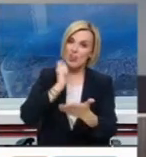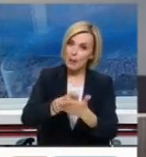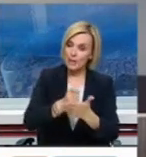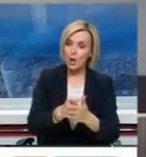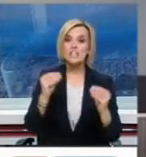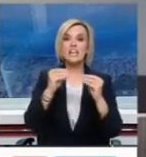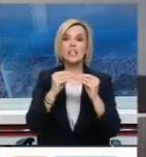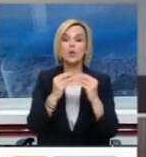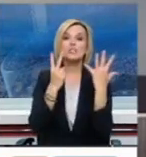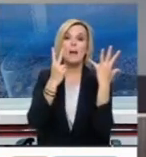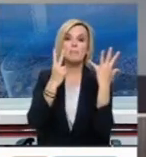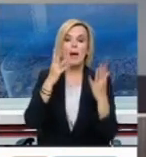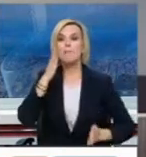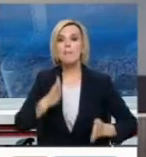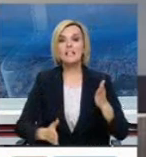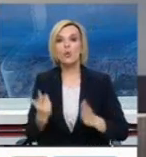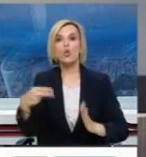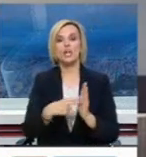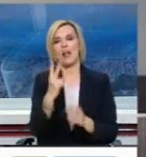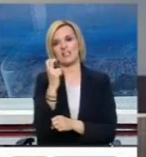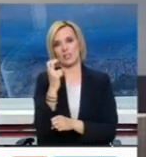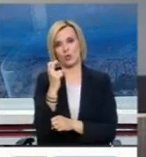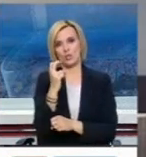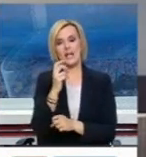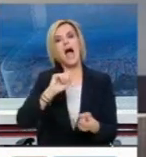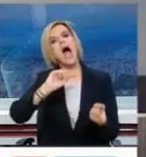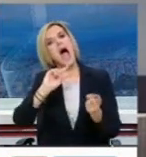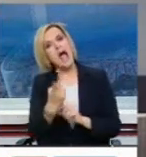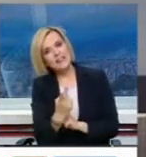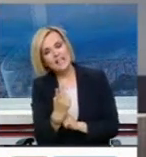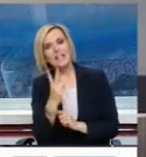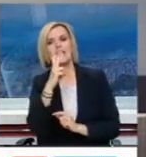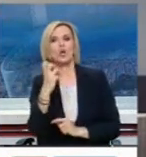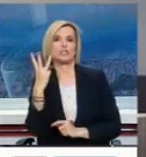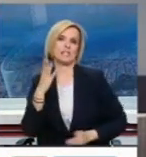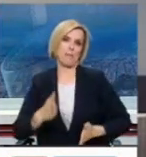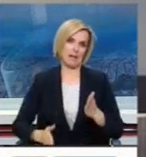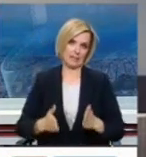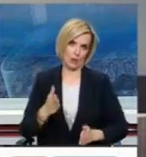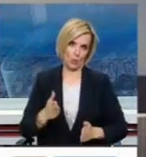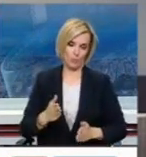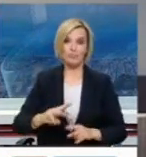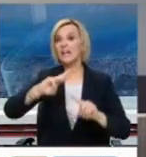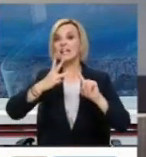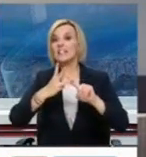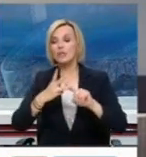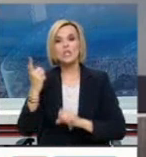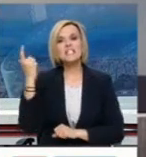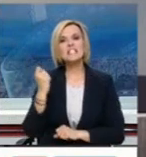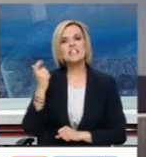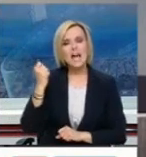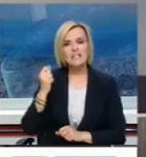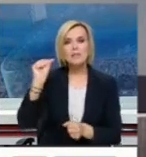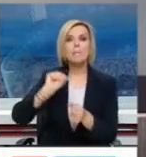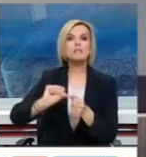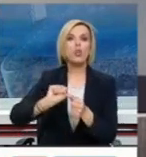2020, ημέρα Παρασκευή, αντί της 30 Μαρτίου 2020. Τρίτον, οι συντάξεις των μισθωτών, δηλαδή των συνταξιούχων